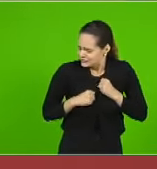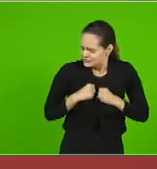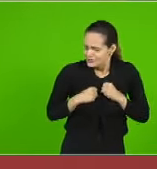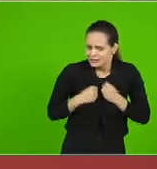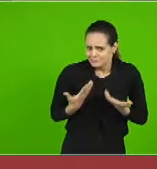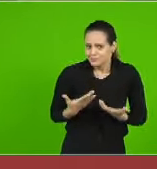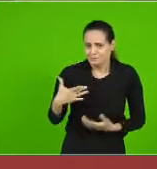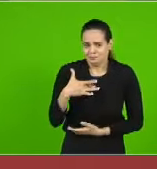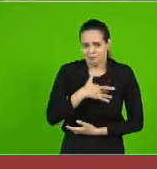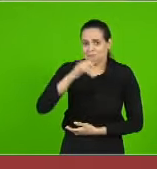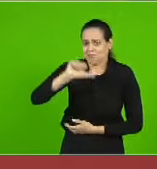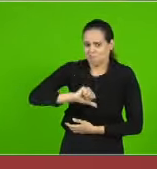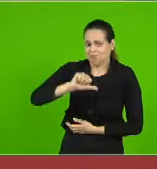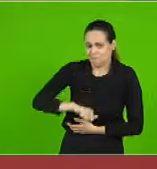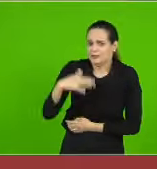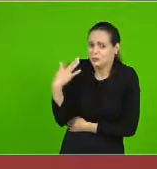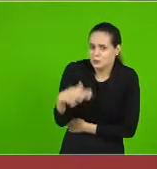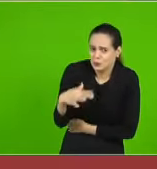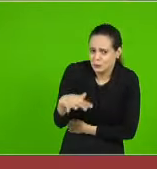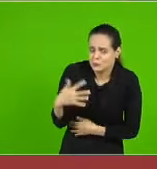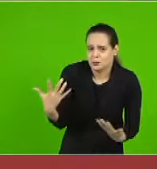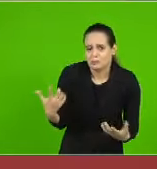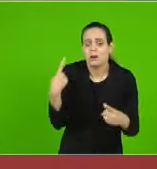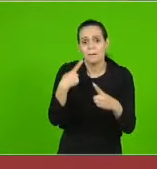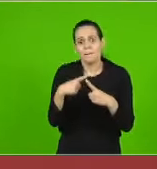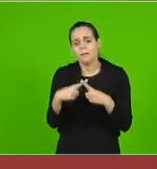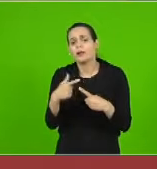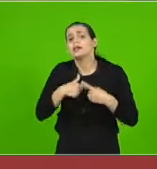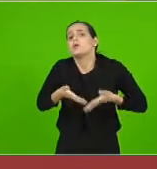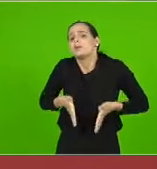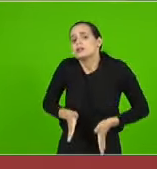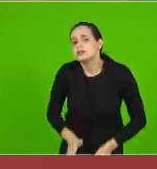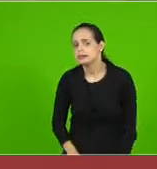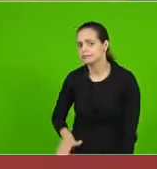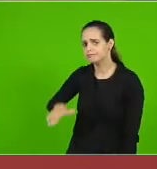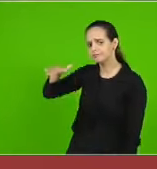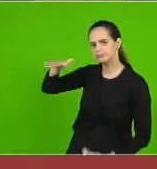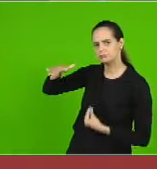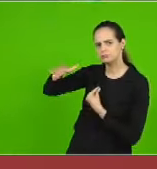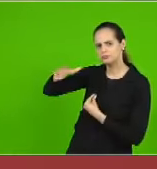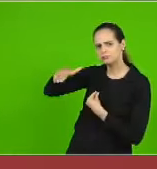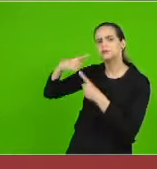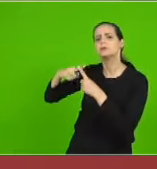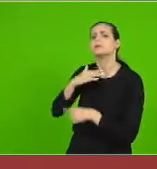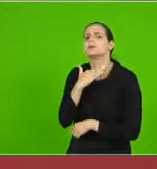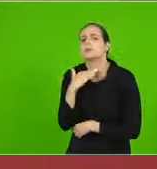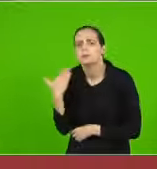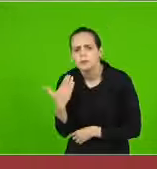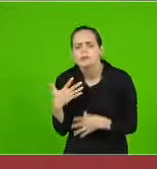такой безнадежности, он не знает, почему болезнь, он не знает, почему он родился, почему он живет, почему он умирает.